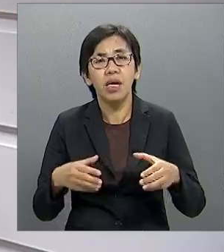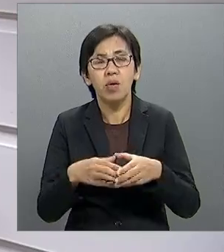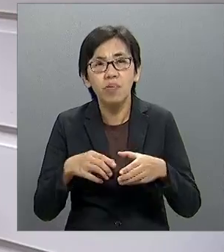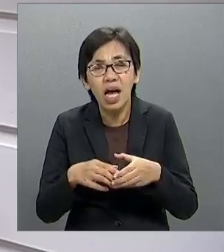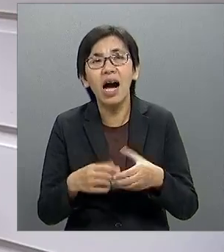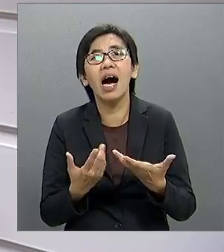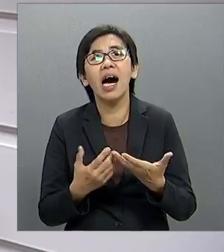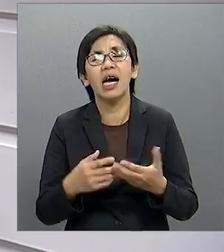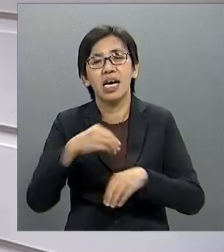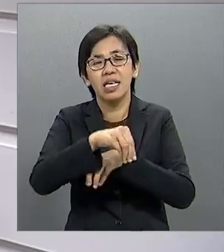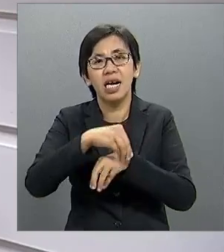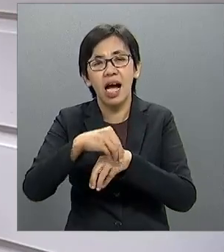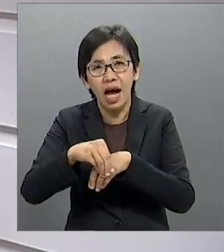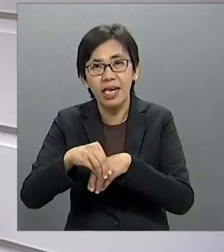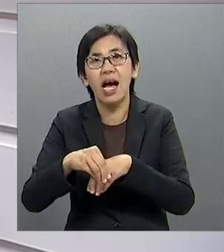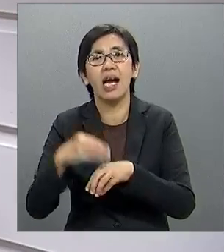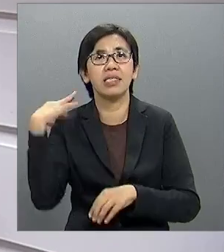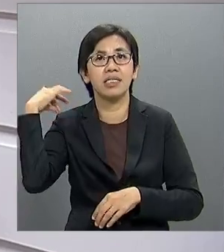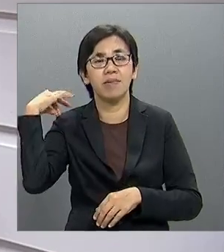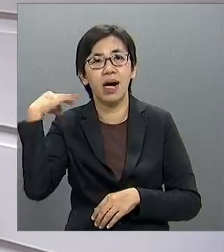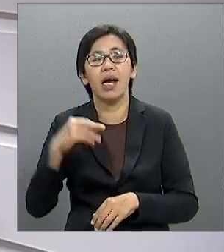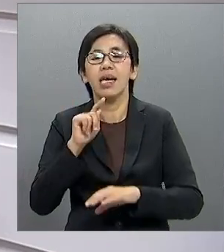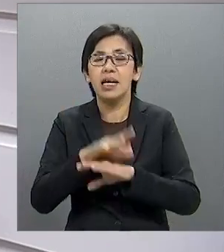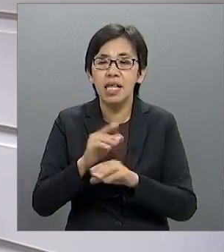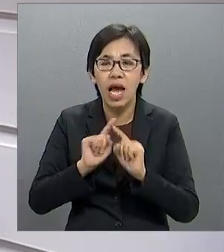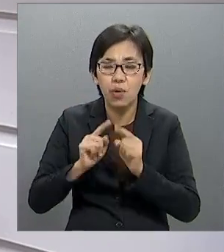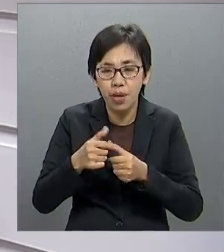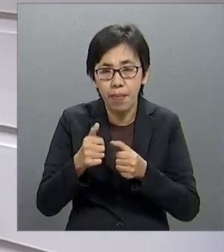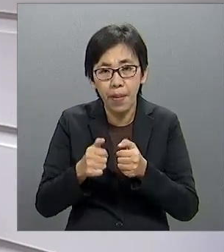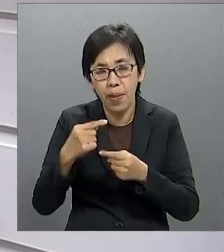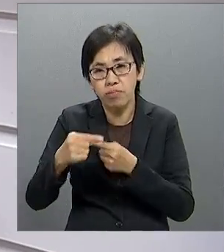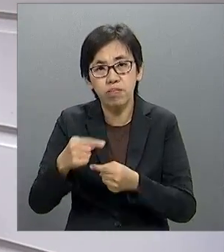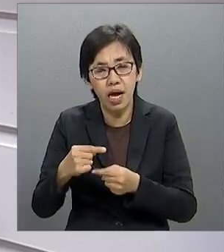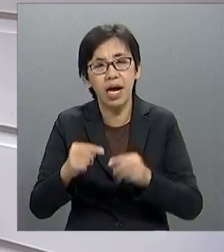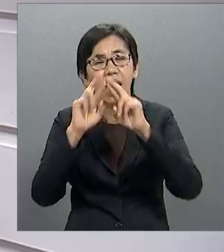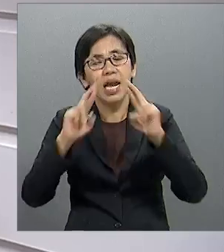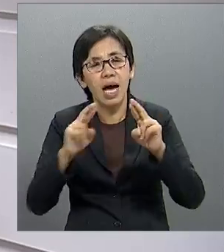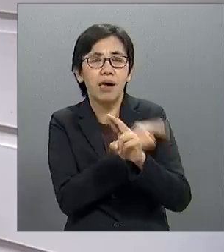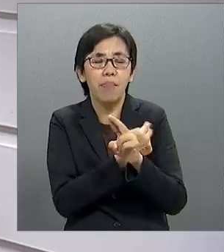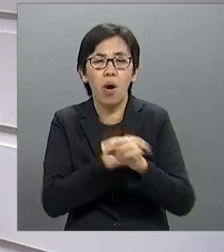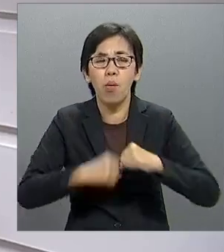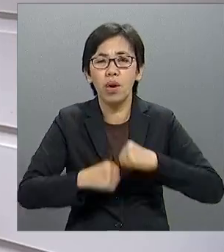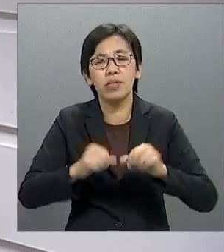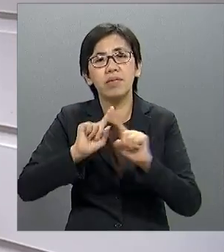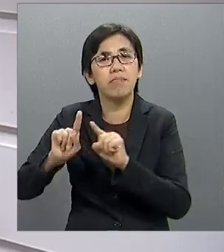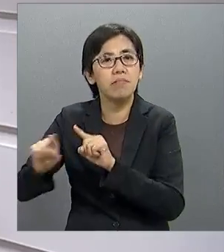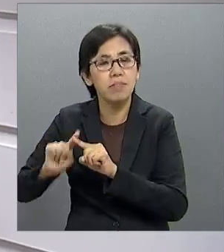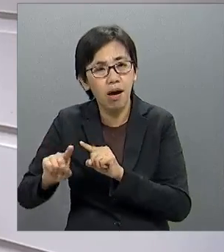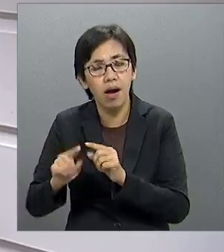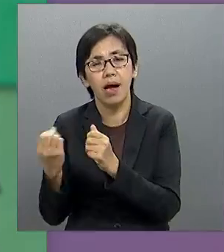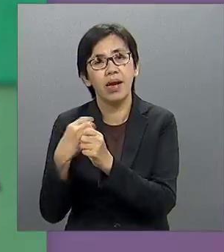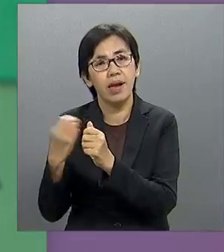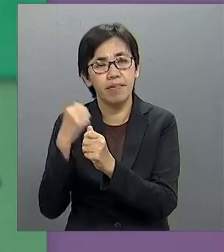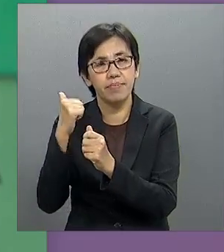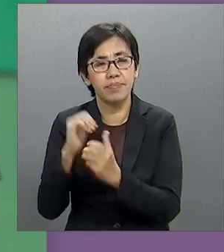I sayก็จะให้คำปรึกษาออนไลน์ได้นะคะหรือตามคลินิกวัยรุ่นของโรงพยาบาลต่างๆนะคะก็จะสามารถคำปรึกษาได้เนี่ยให้